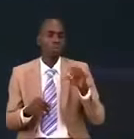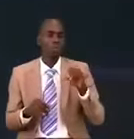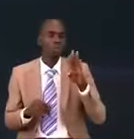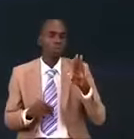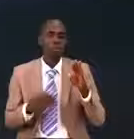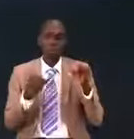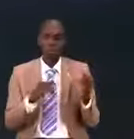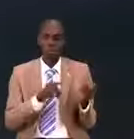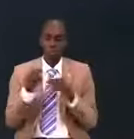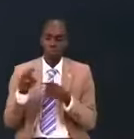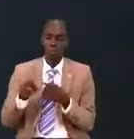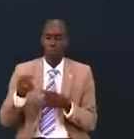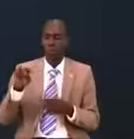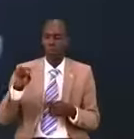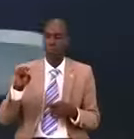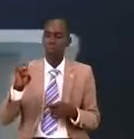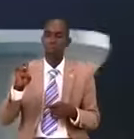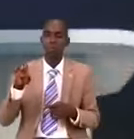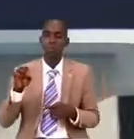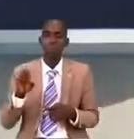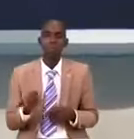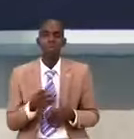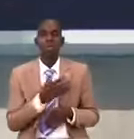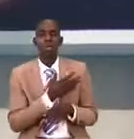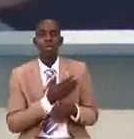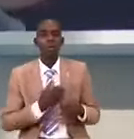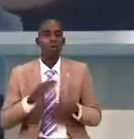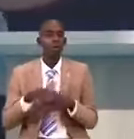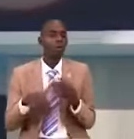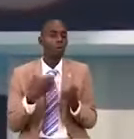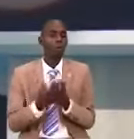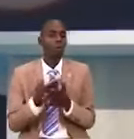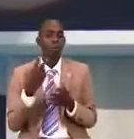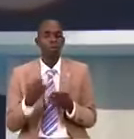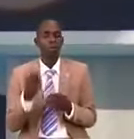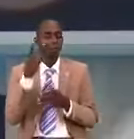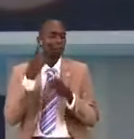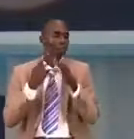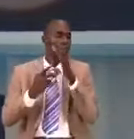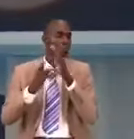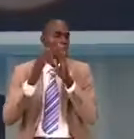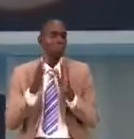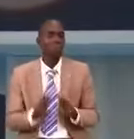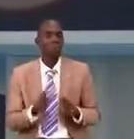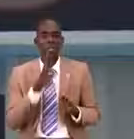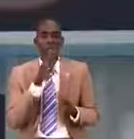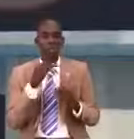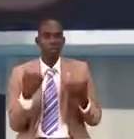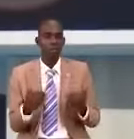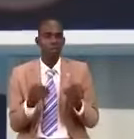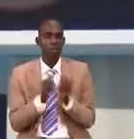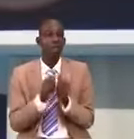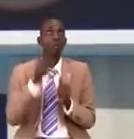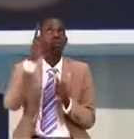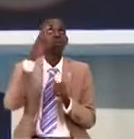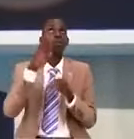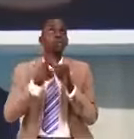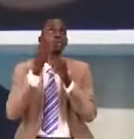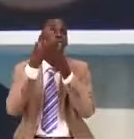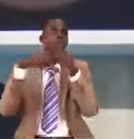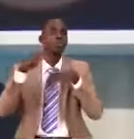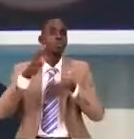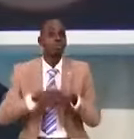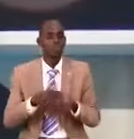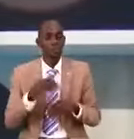prophètes ils étaient maintenant avec Dieu au ciel sa fidélité avait eux sa fidélité envers la nation